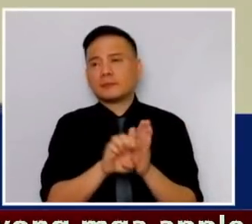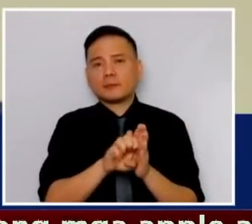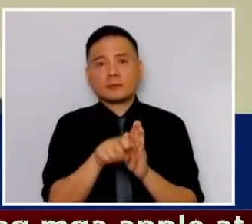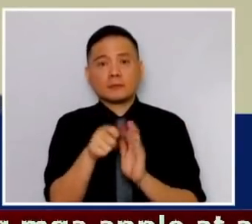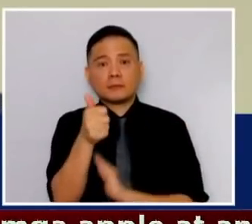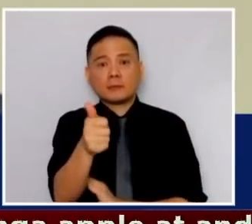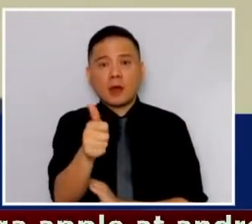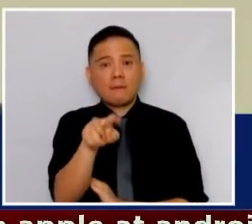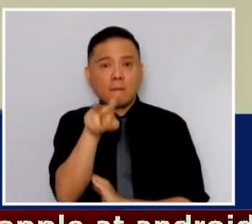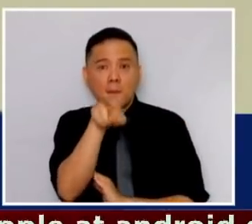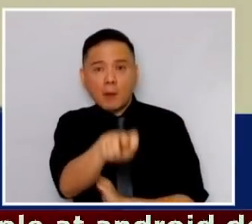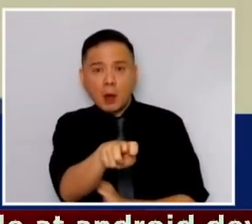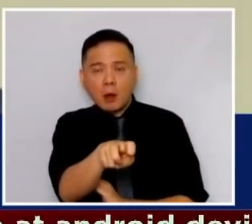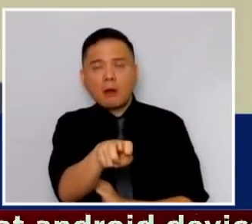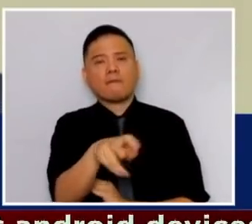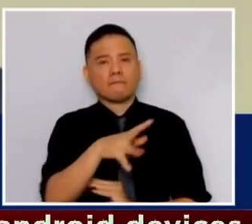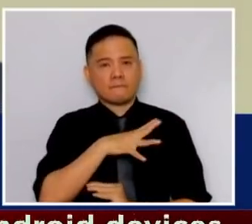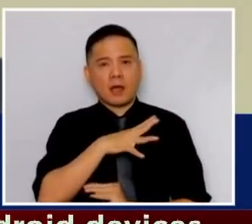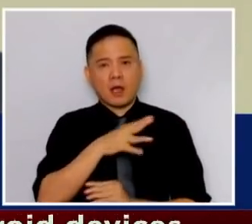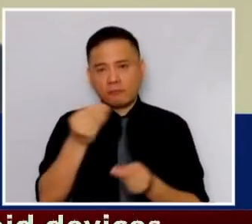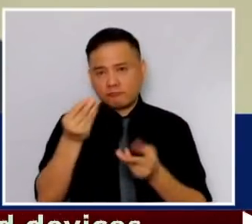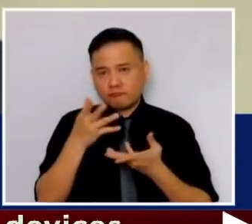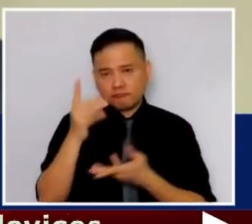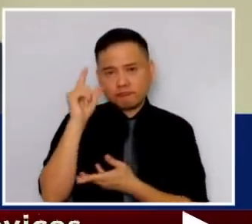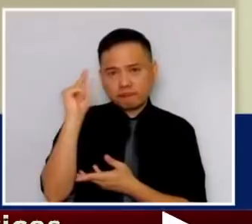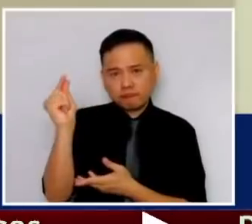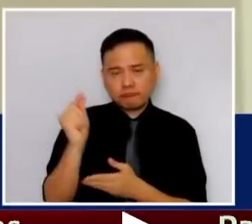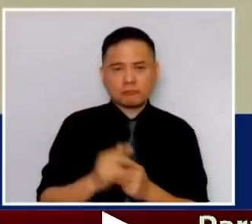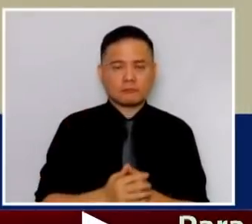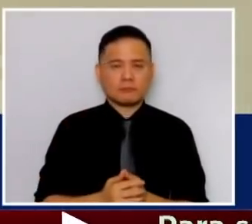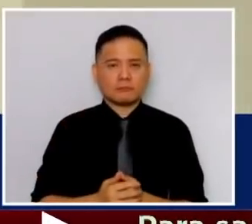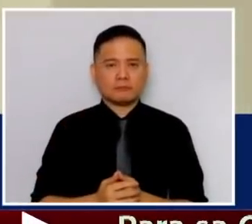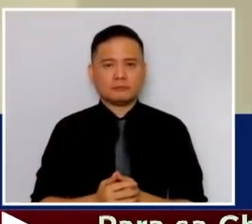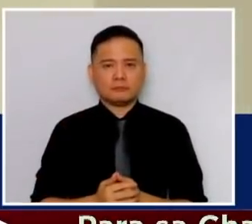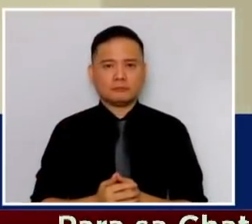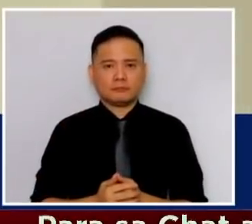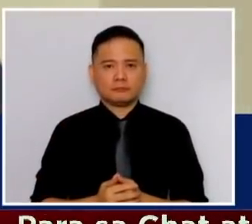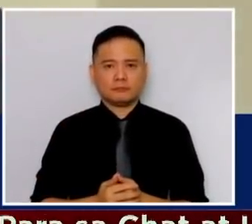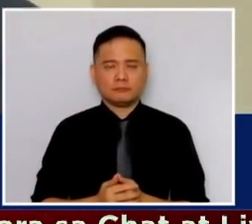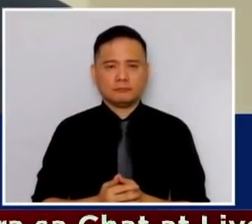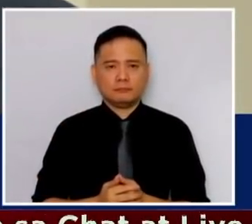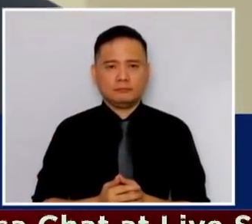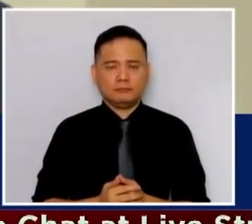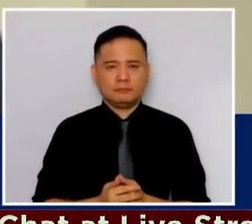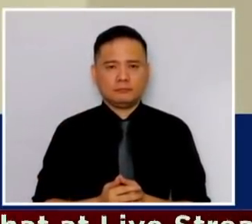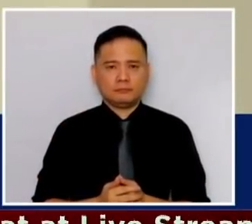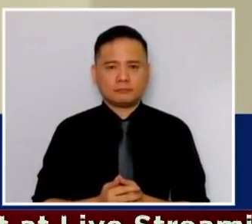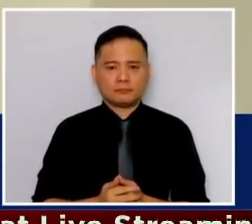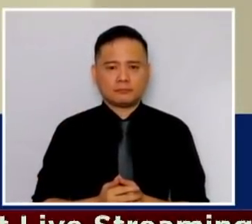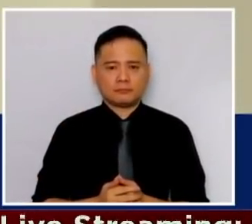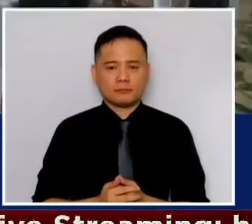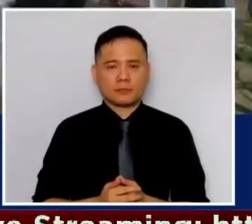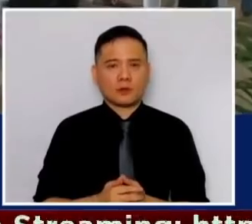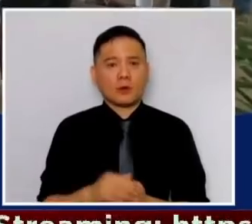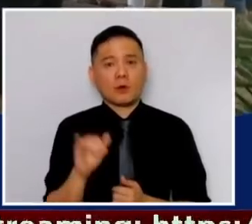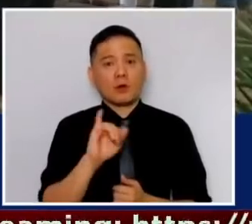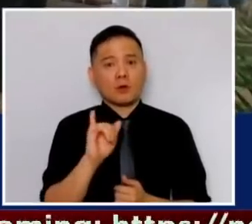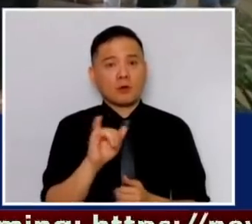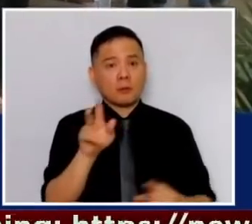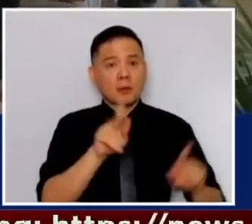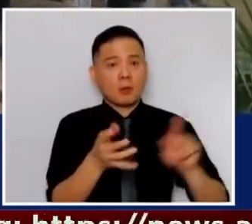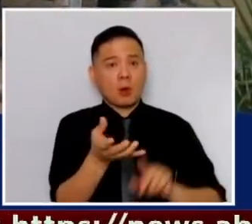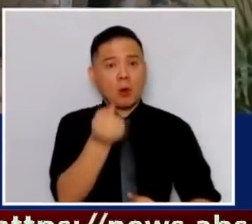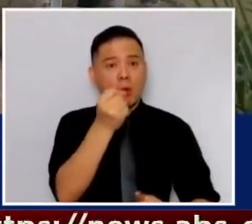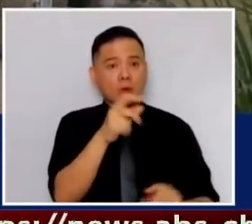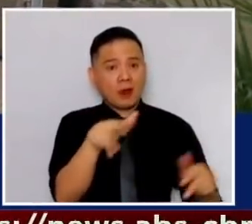kung mayroon talagang nangyari doon at hindi sila mag-cooperate. Aabot tayo doon sa mga may-ari ng sabungan.